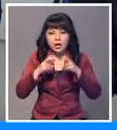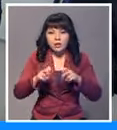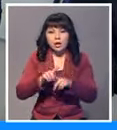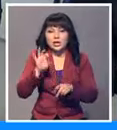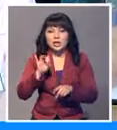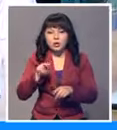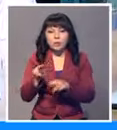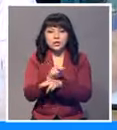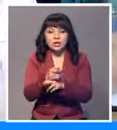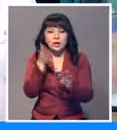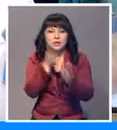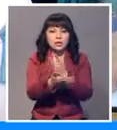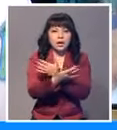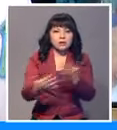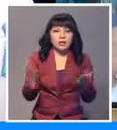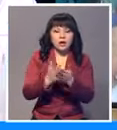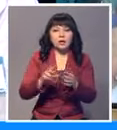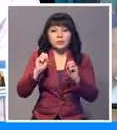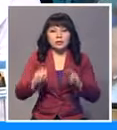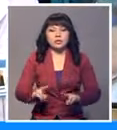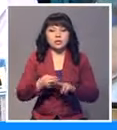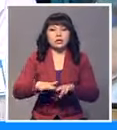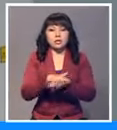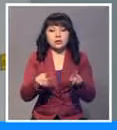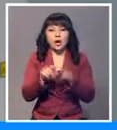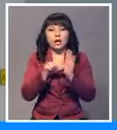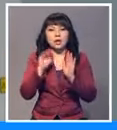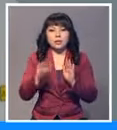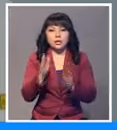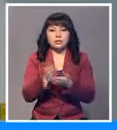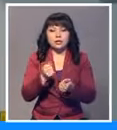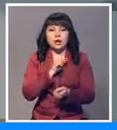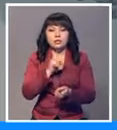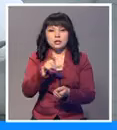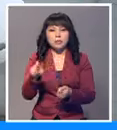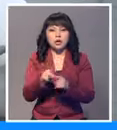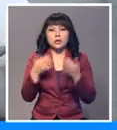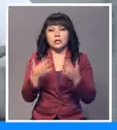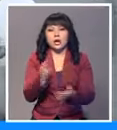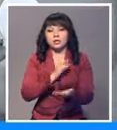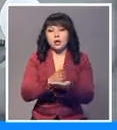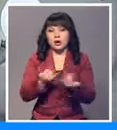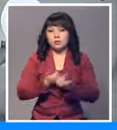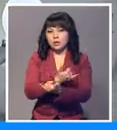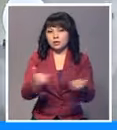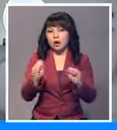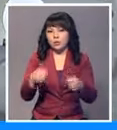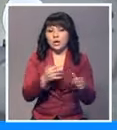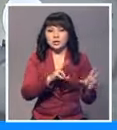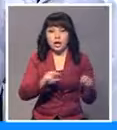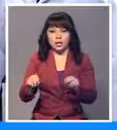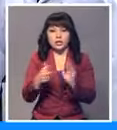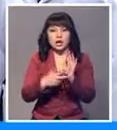бар. Медициналық мекеме жылына 6000 сырқатқа қызмет көрсете алады. Орталықтағы ең озық медициналық қондырғыларды сәтті